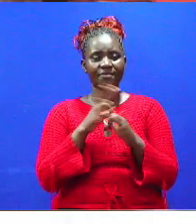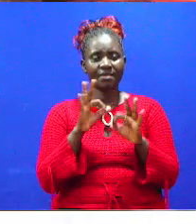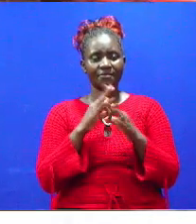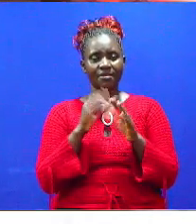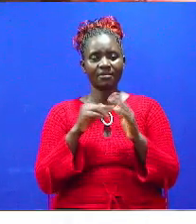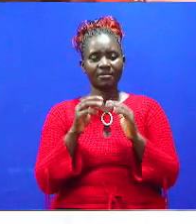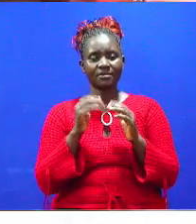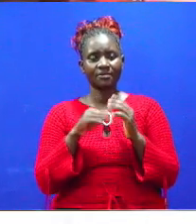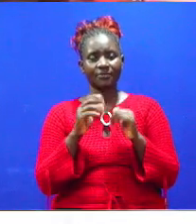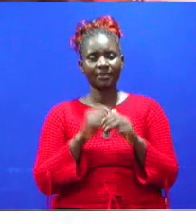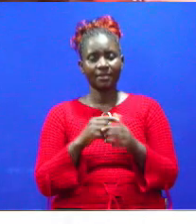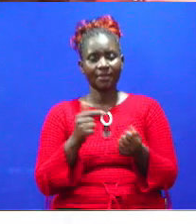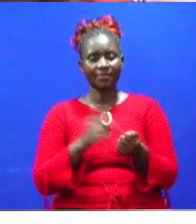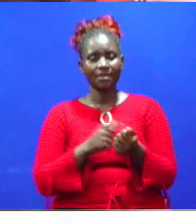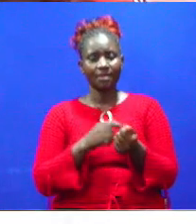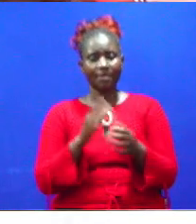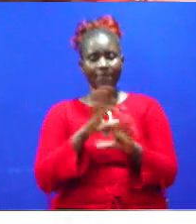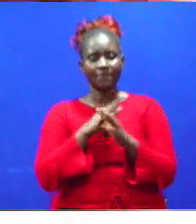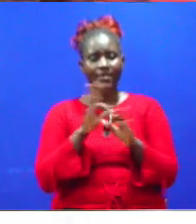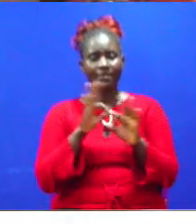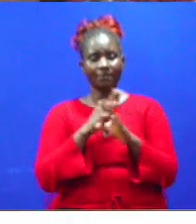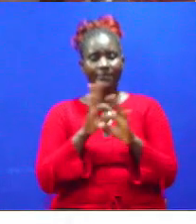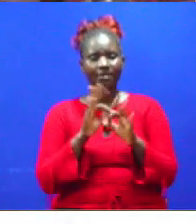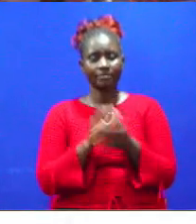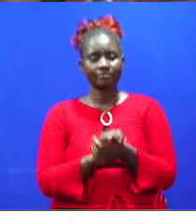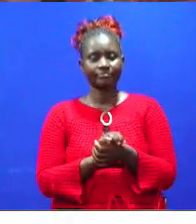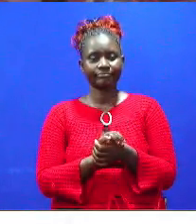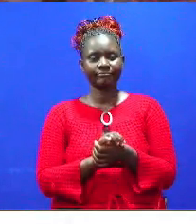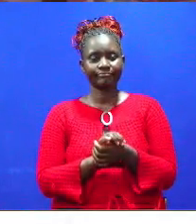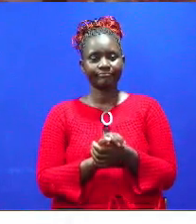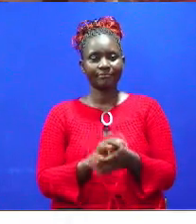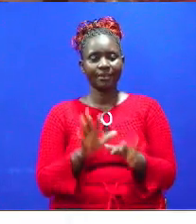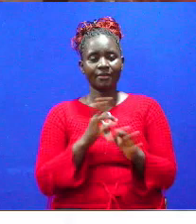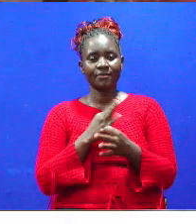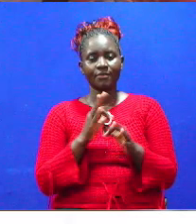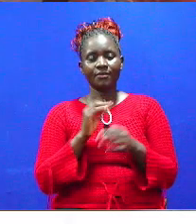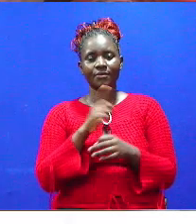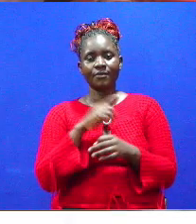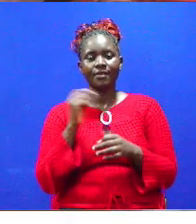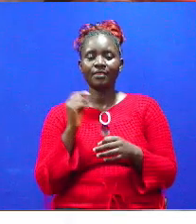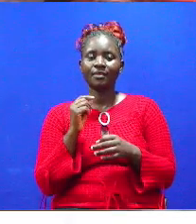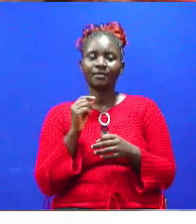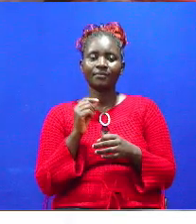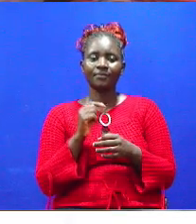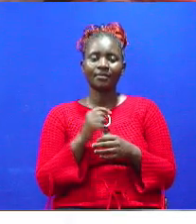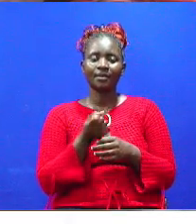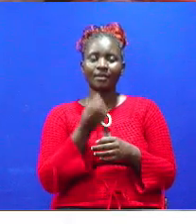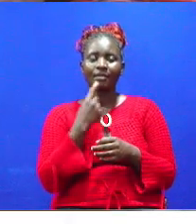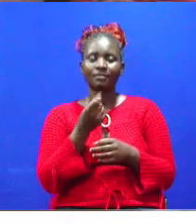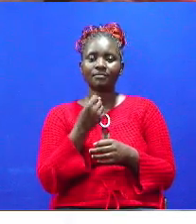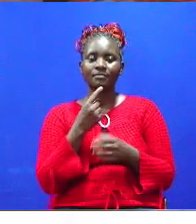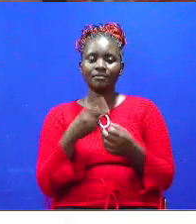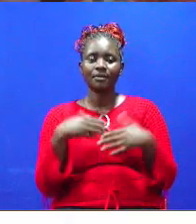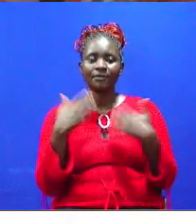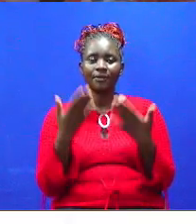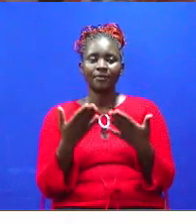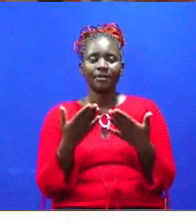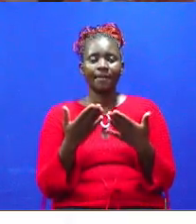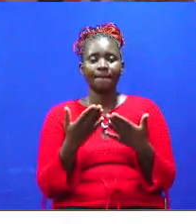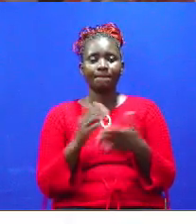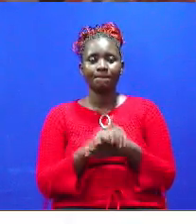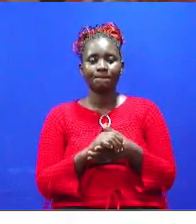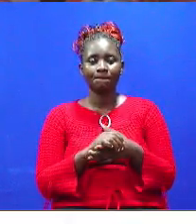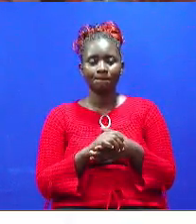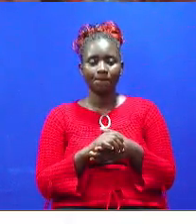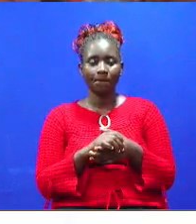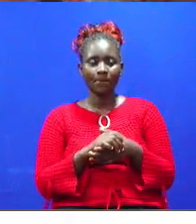ende turwali gwe free omuntu akara kwarwalire kwaganda kwawenwa amaliyo gonsi kwaegwa egere abantu